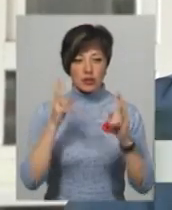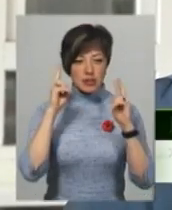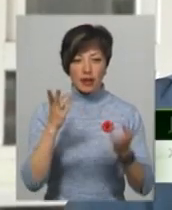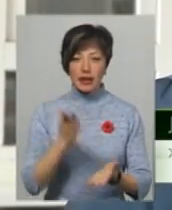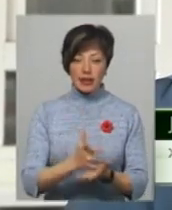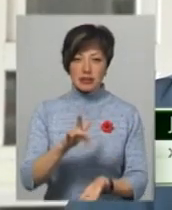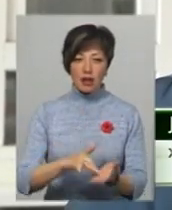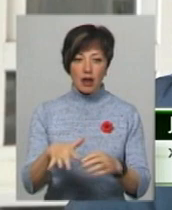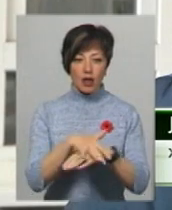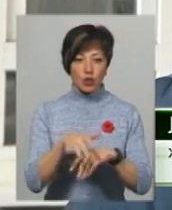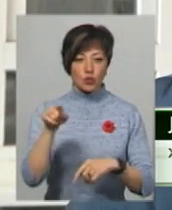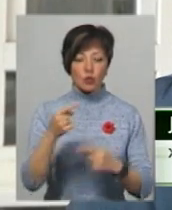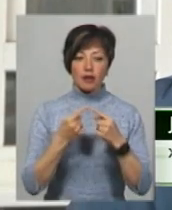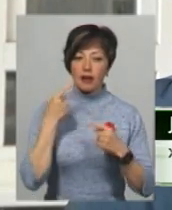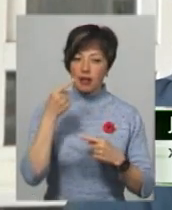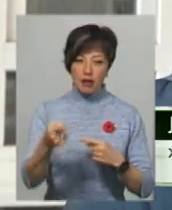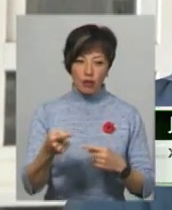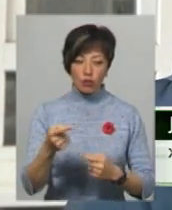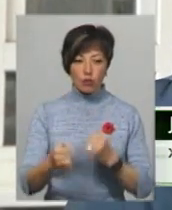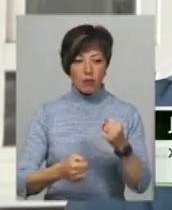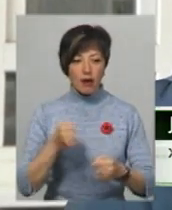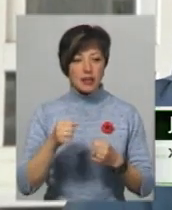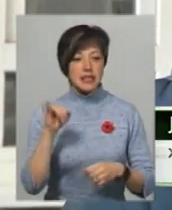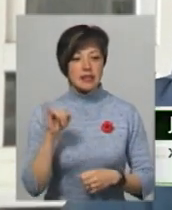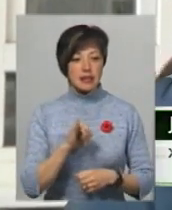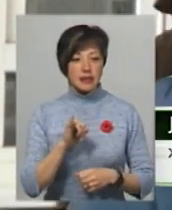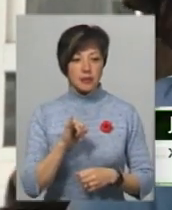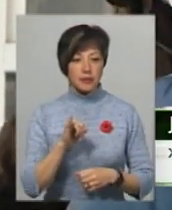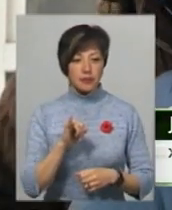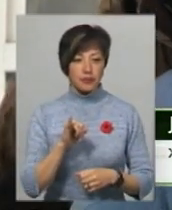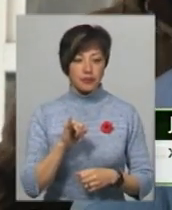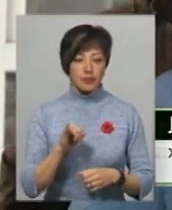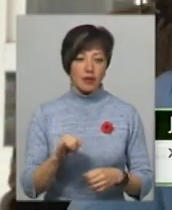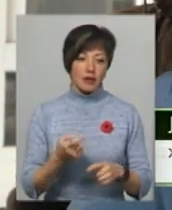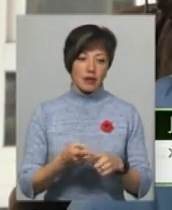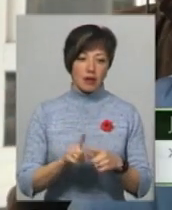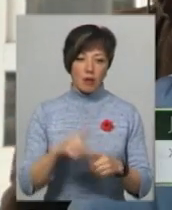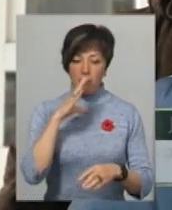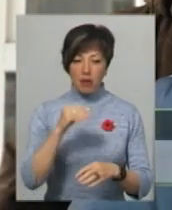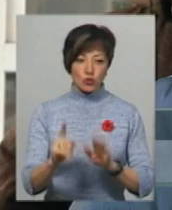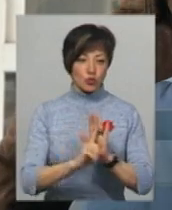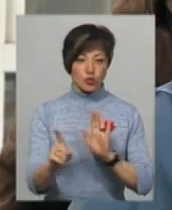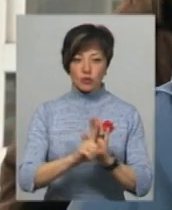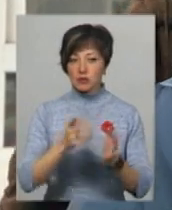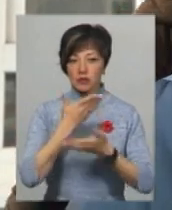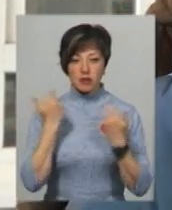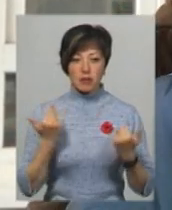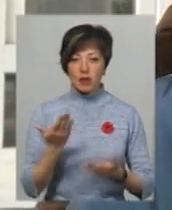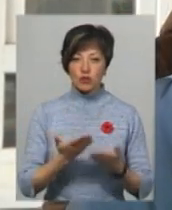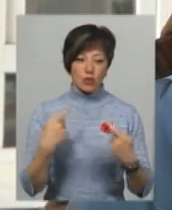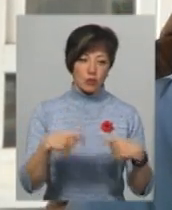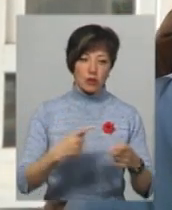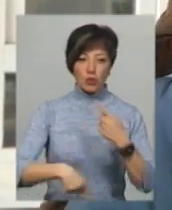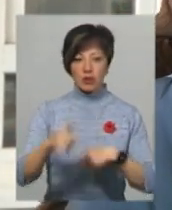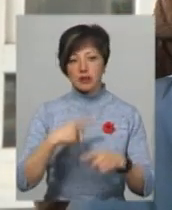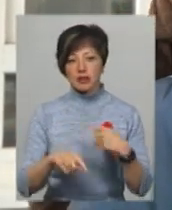але туди далеко нам добиратися. І так, наші маршрутки тут не їздять, щоб ми могли добиратися. Якщо там не продамо, то